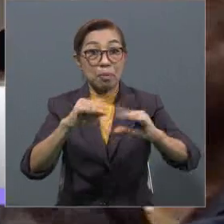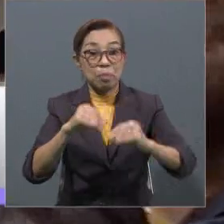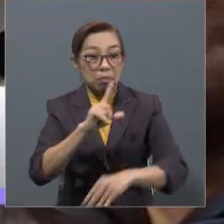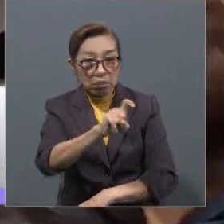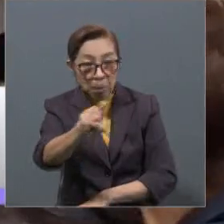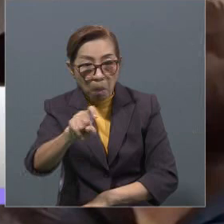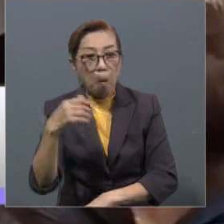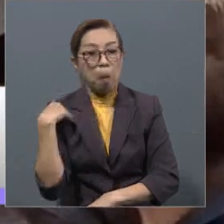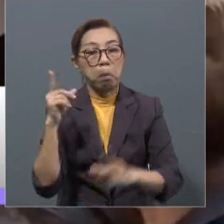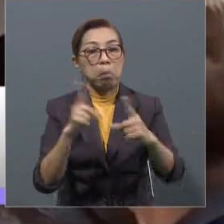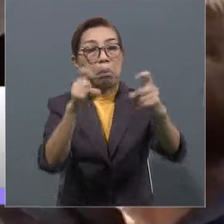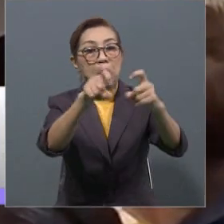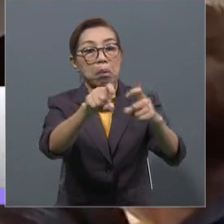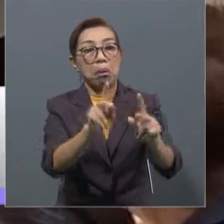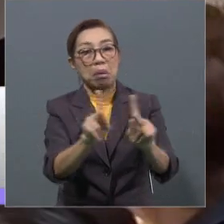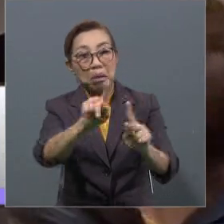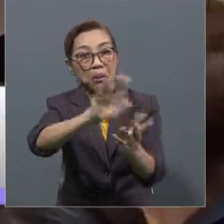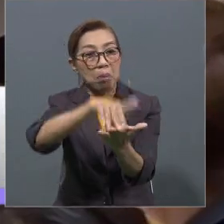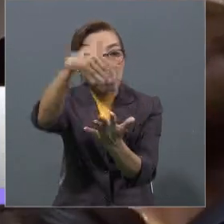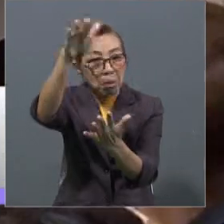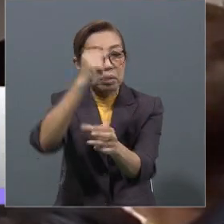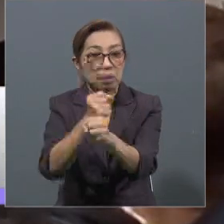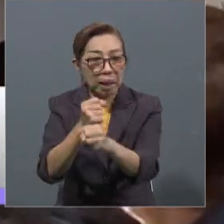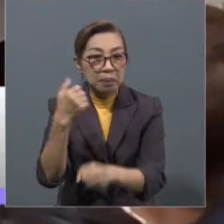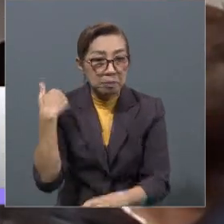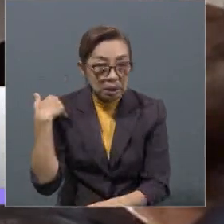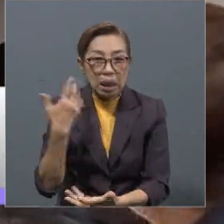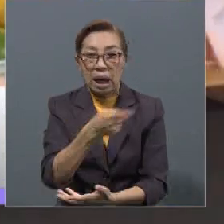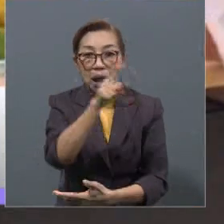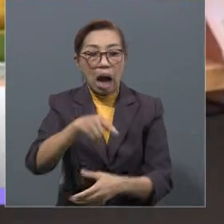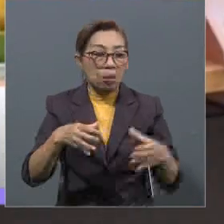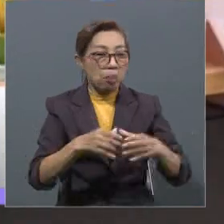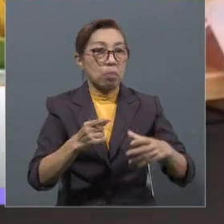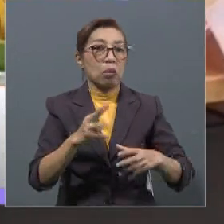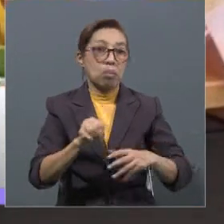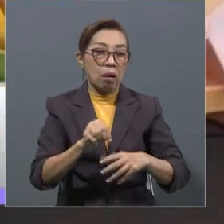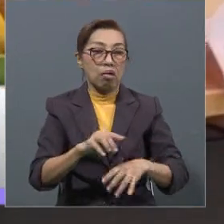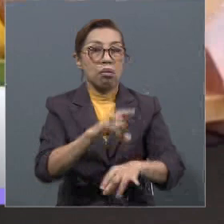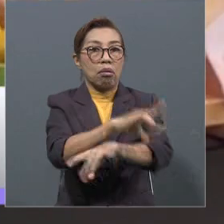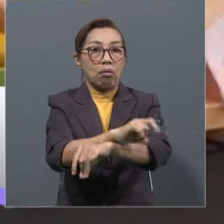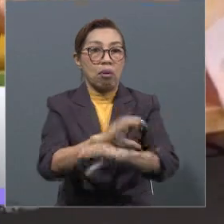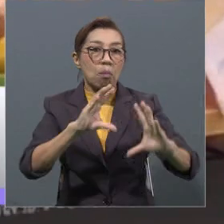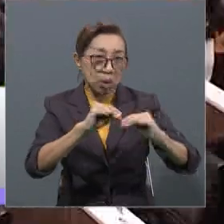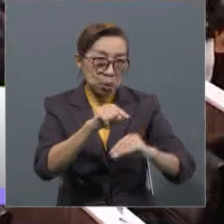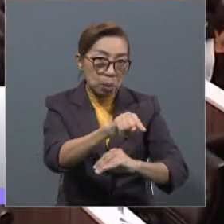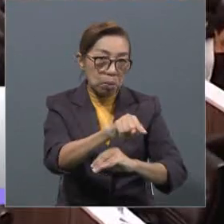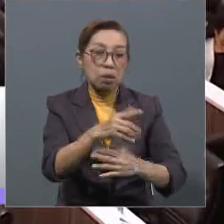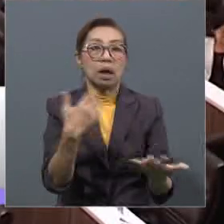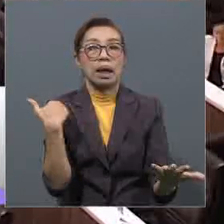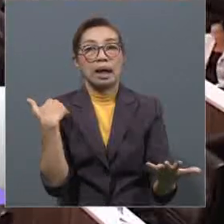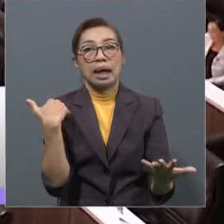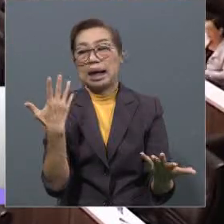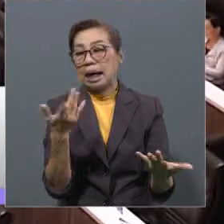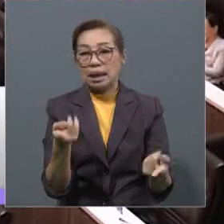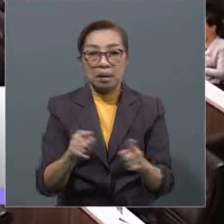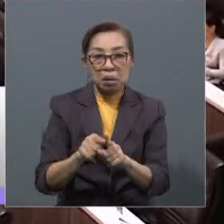ว่ากรรมาธิการหลายคนติดภารกิจไปต่างประเทศอีกทั้งคณะรรัฐมนตรีก็มีการลงพื้นที่ประชุมครมสัญจรที่จังหวัดเพชรบุรี